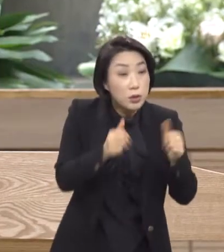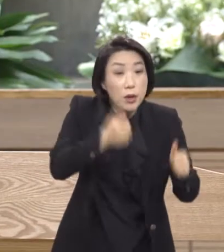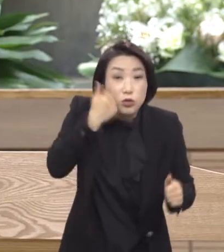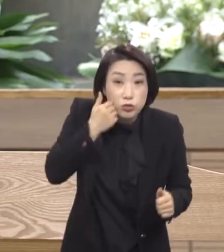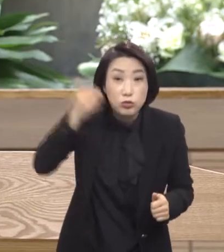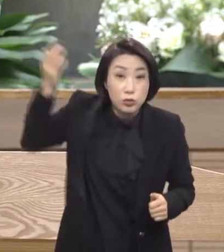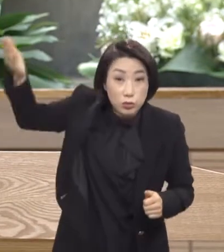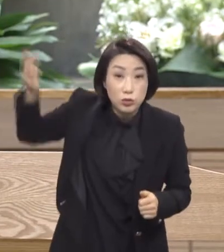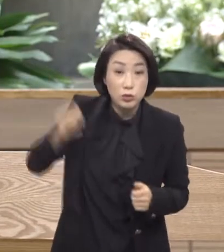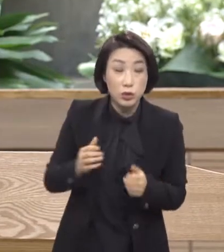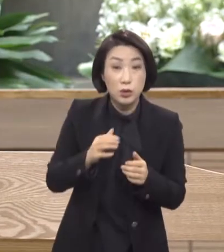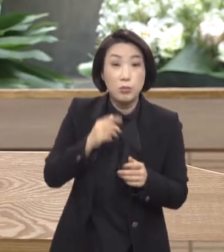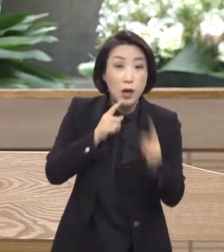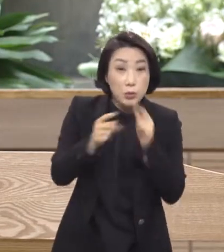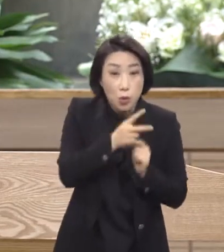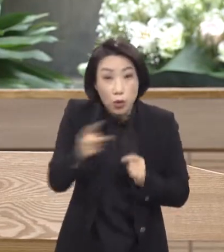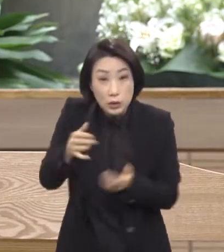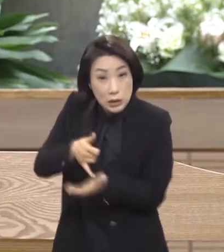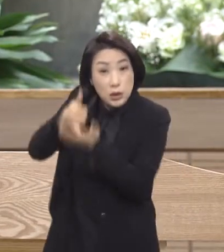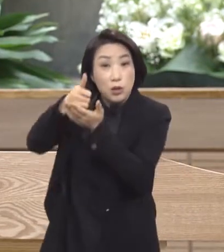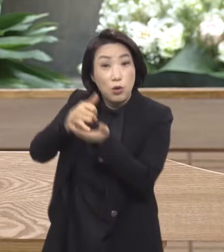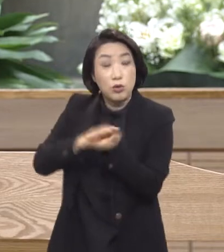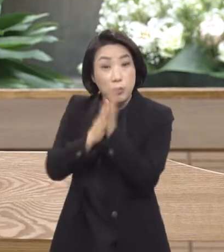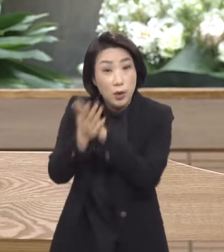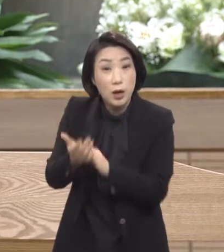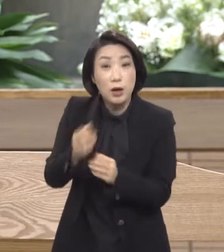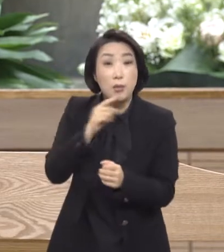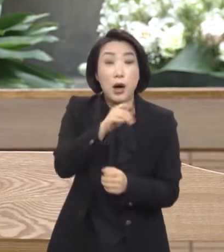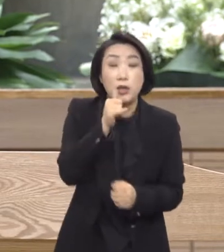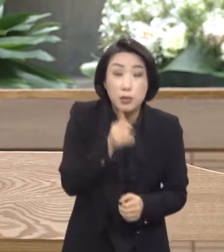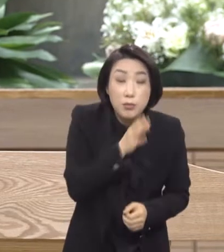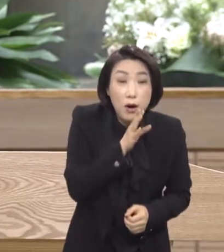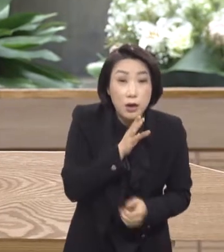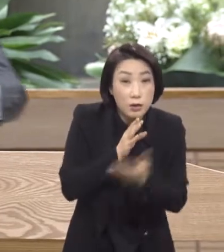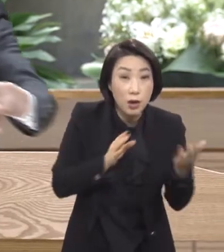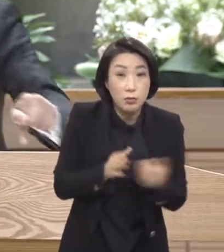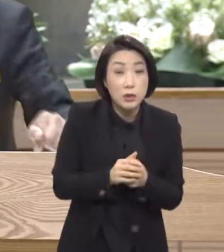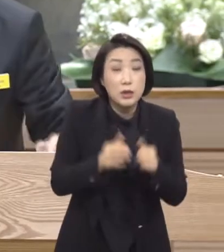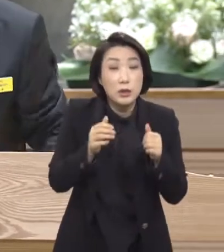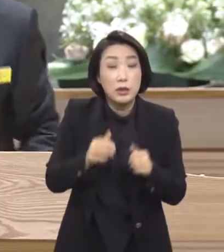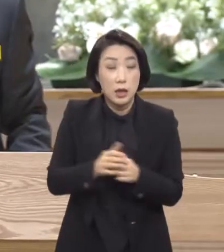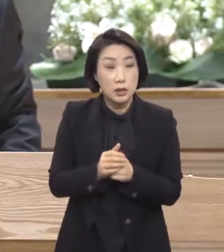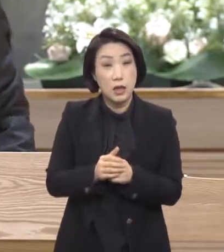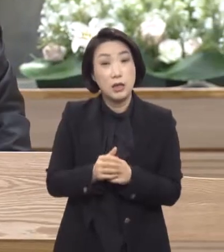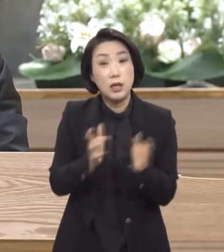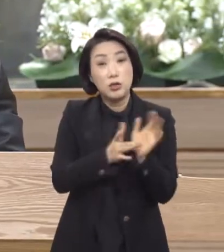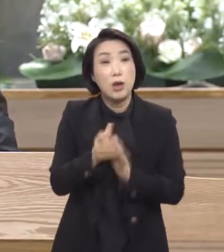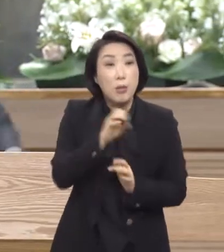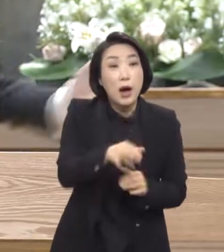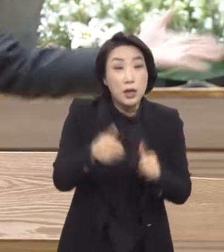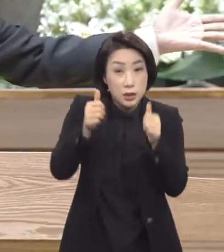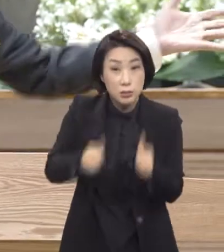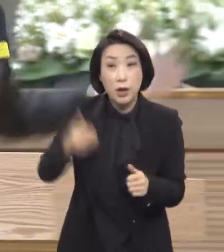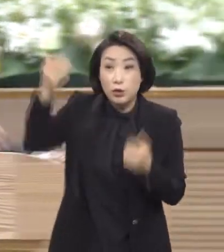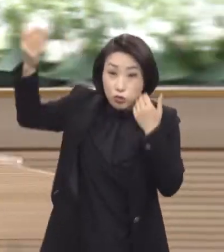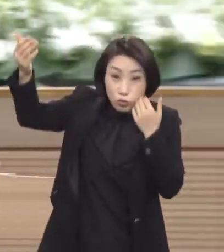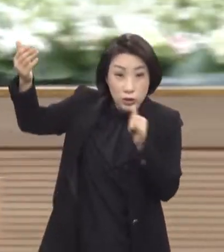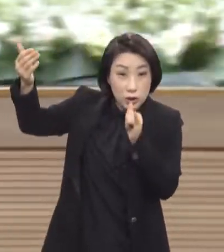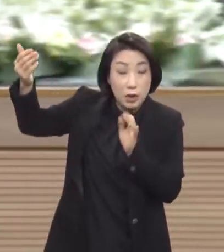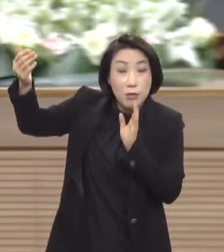말씀을 인격화시켰습니다. 인격화시켰어요. 이가 심판하게 될 것이다. 근데